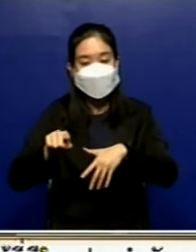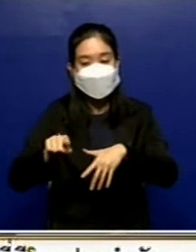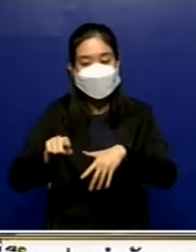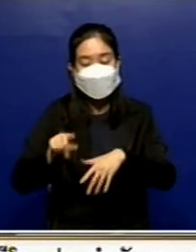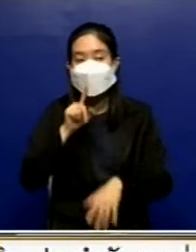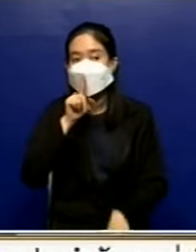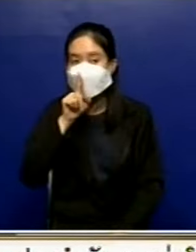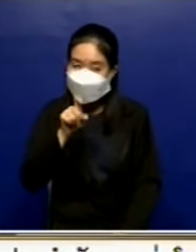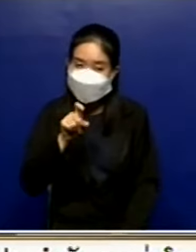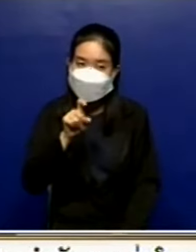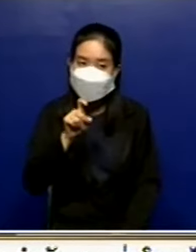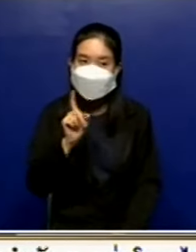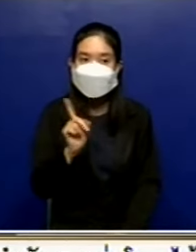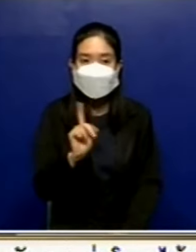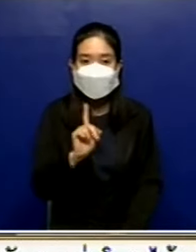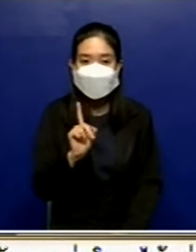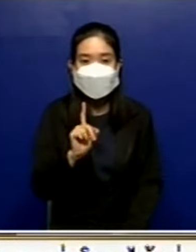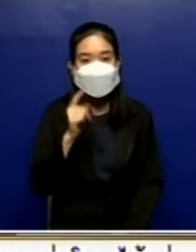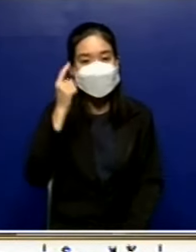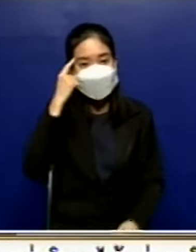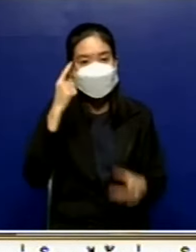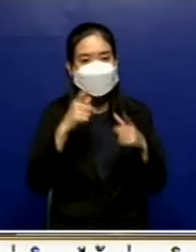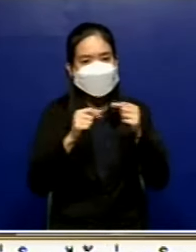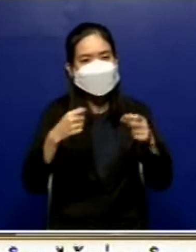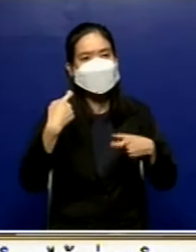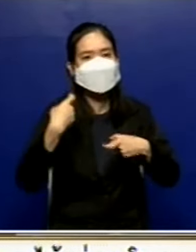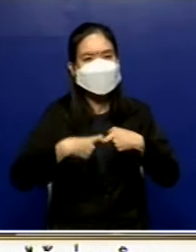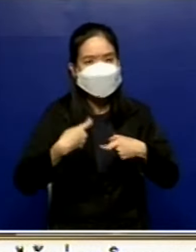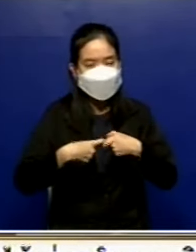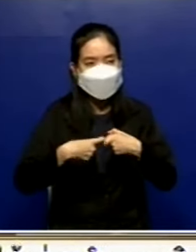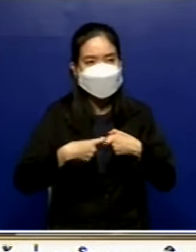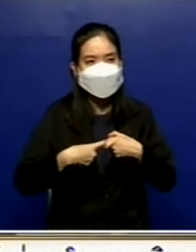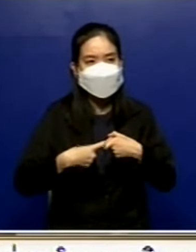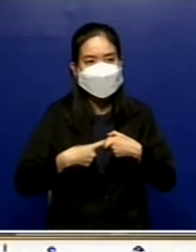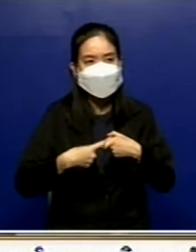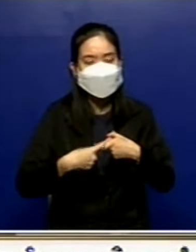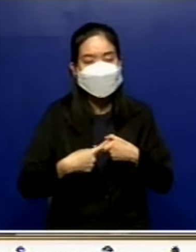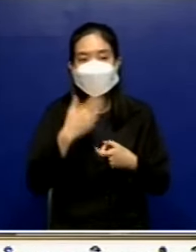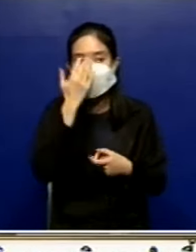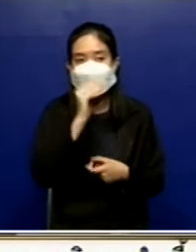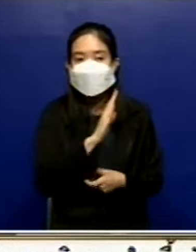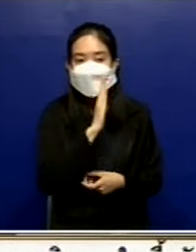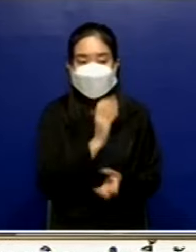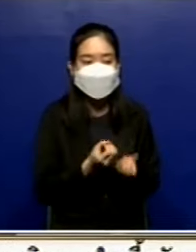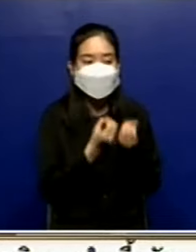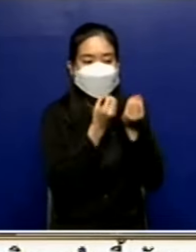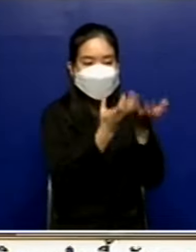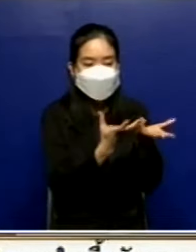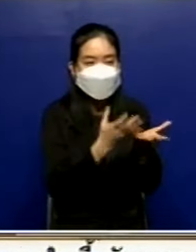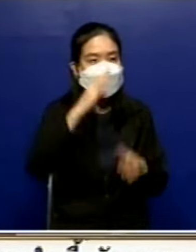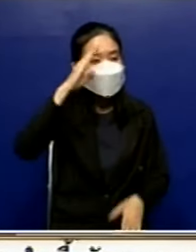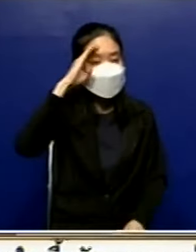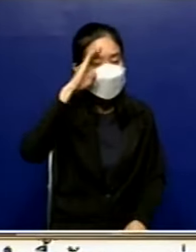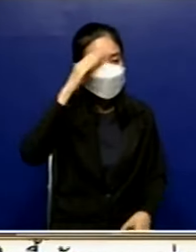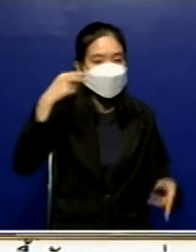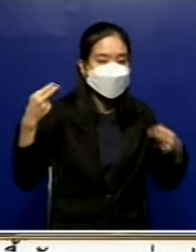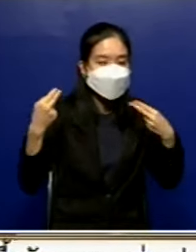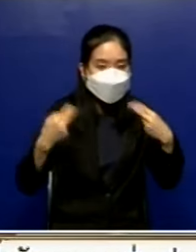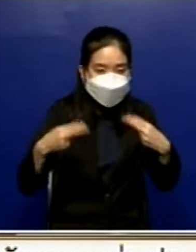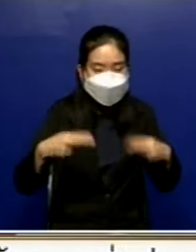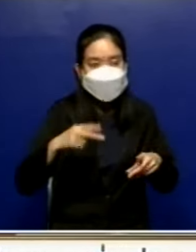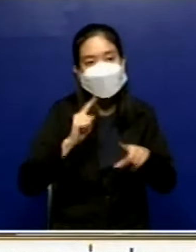ับมันเป็นเรื่องที่รำบากครัท่านทรงธหารไปรบชายแดนไปซู่กับค่าสึก